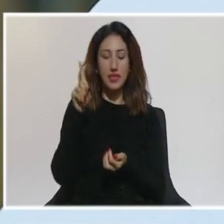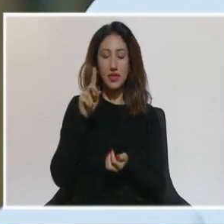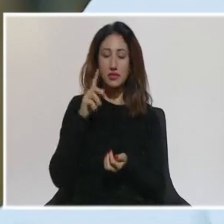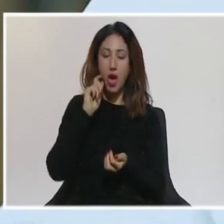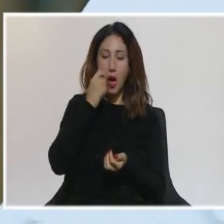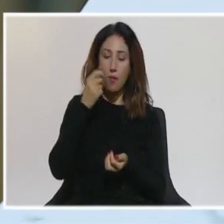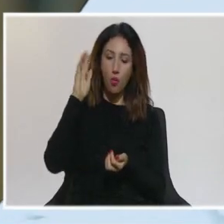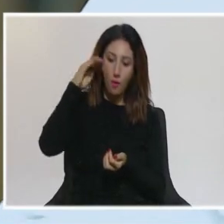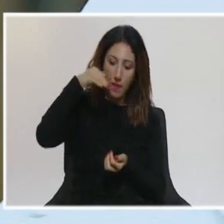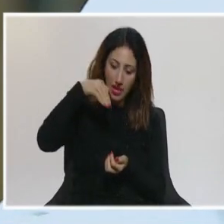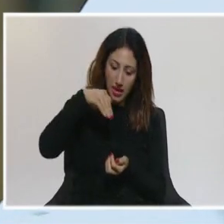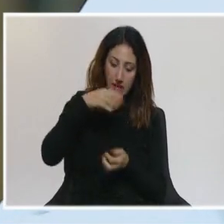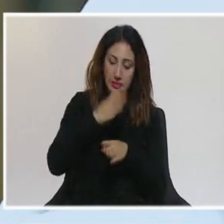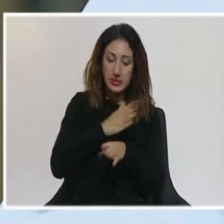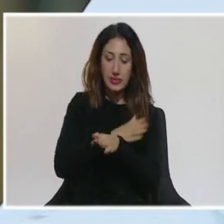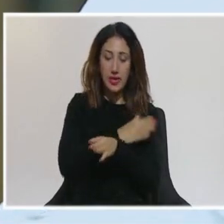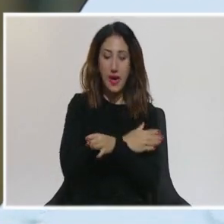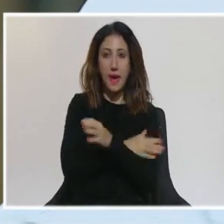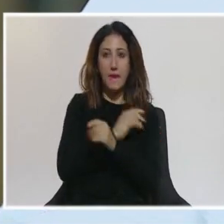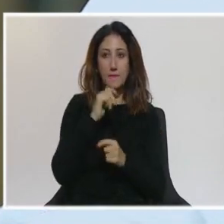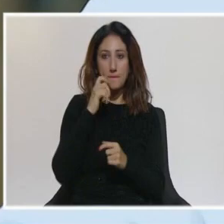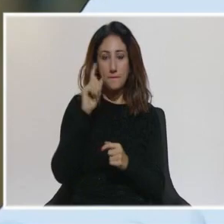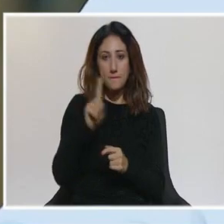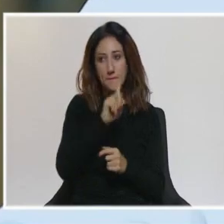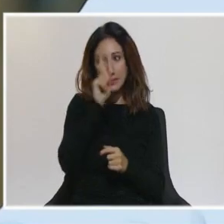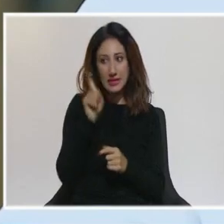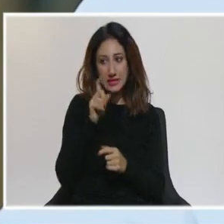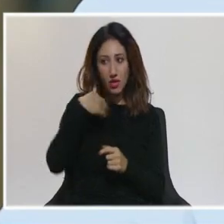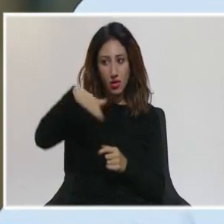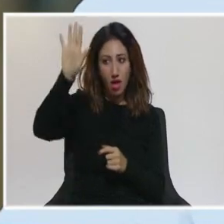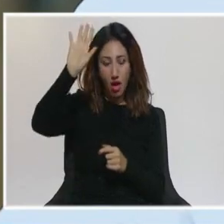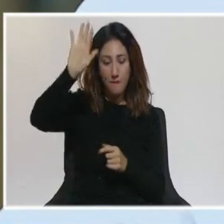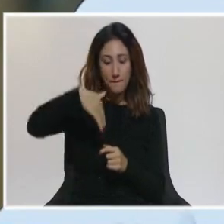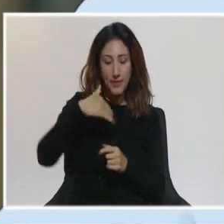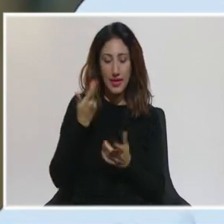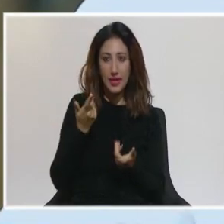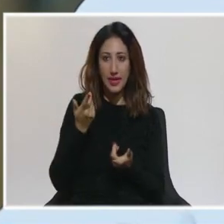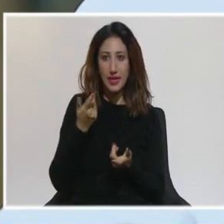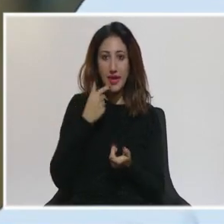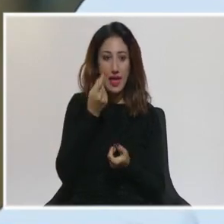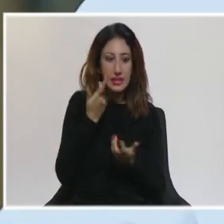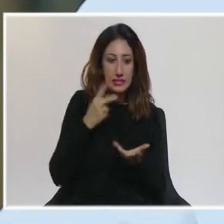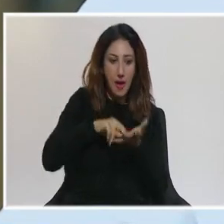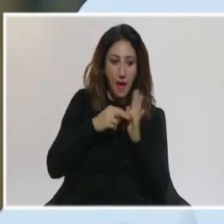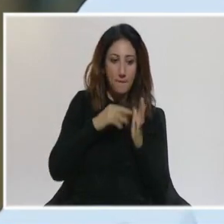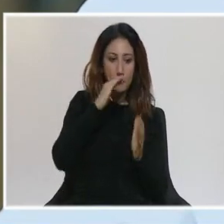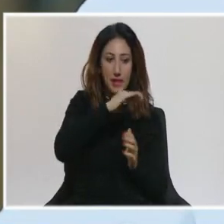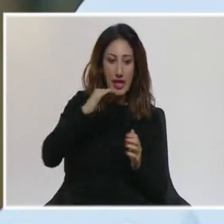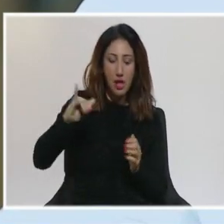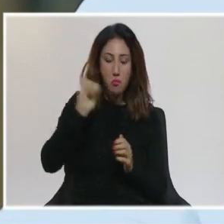على الليالي يسأل اللي راح مجاش، إزاي أدبر للعيال